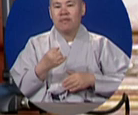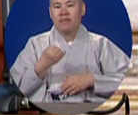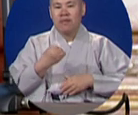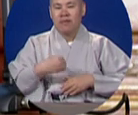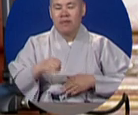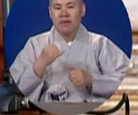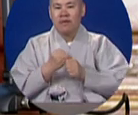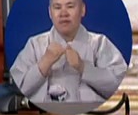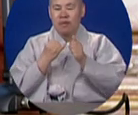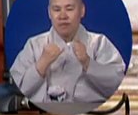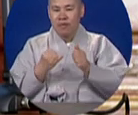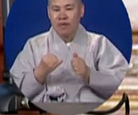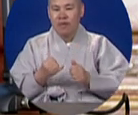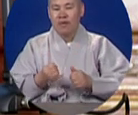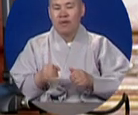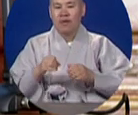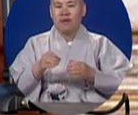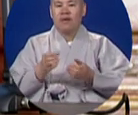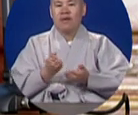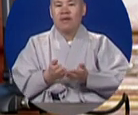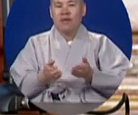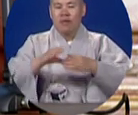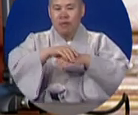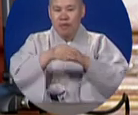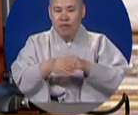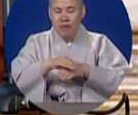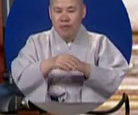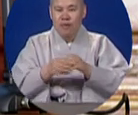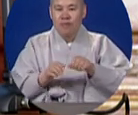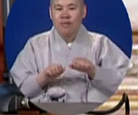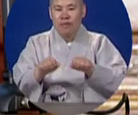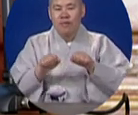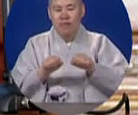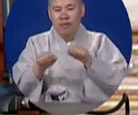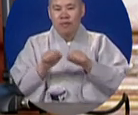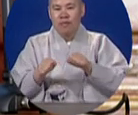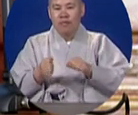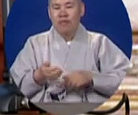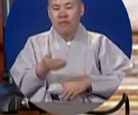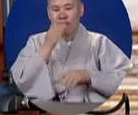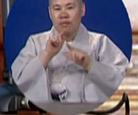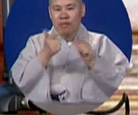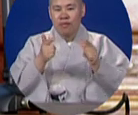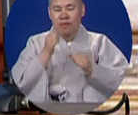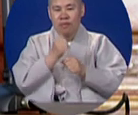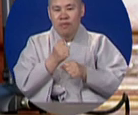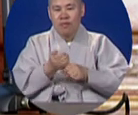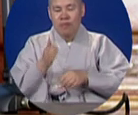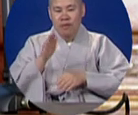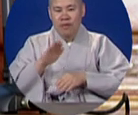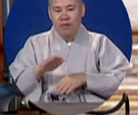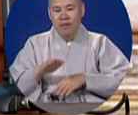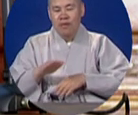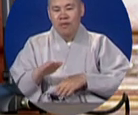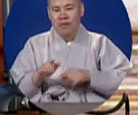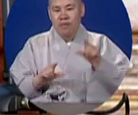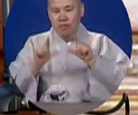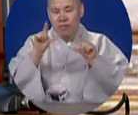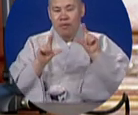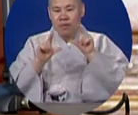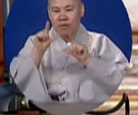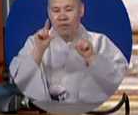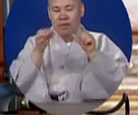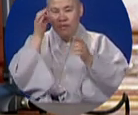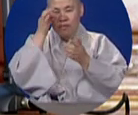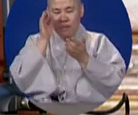음식도 만들고 청소도 하고 차 하나가던 그러니까 그 사위가 하는 모습을 보니까 얼마나